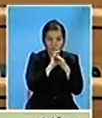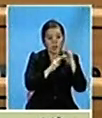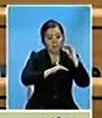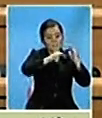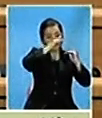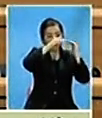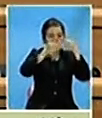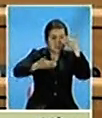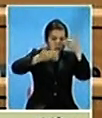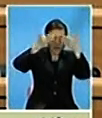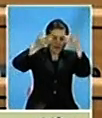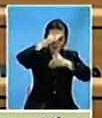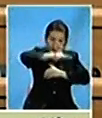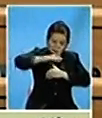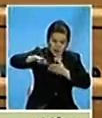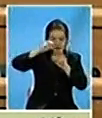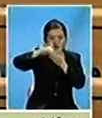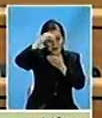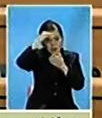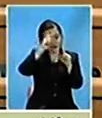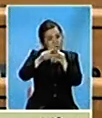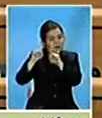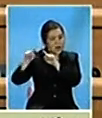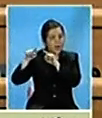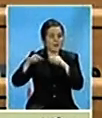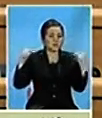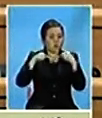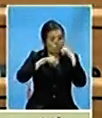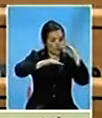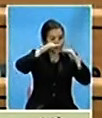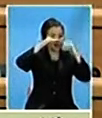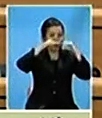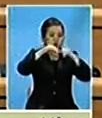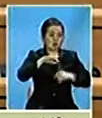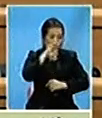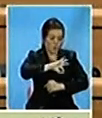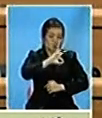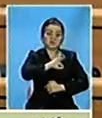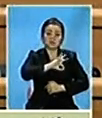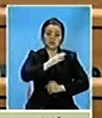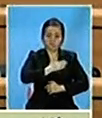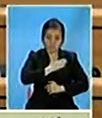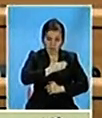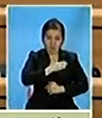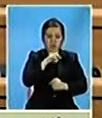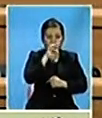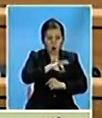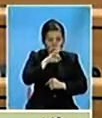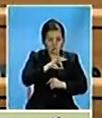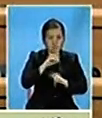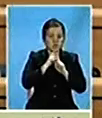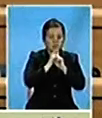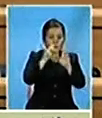ากิจกรรมนักเรียนกิจกรรมนักศึกษาเพื่อพัฒนาทั้งจิตสาธารณะรวมถึงจิตสำนึกประชาธิปไต